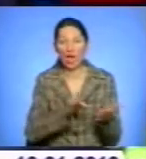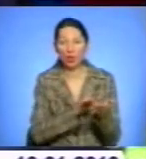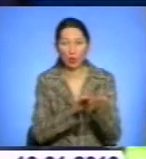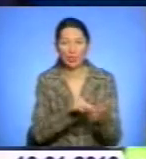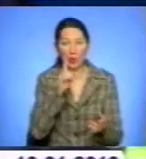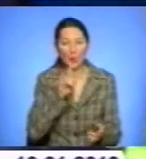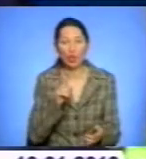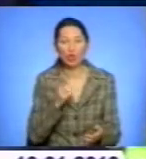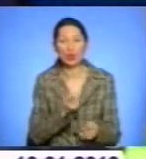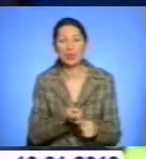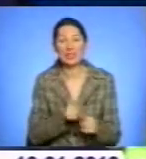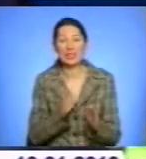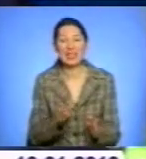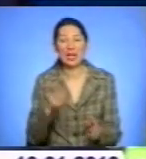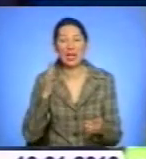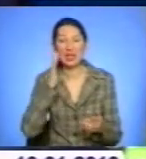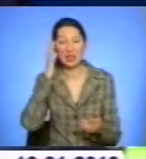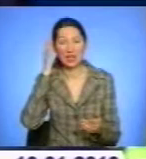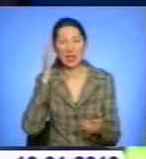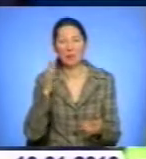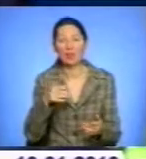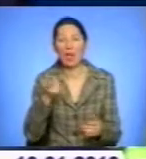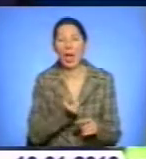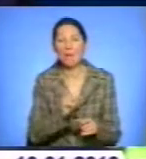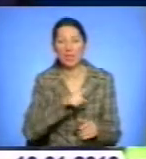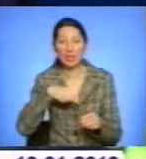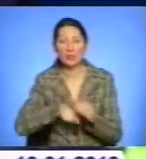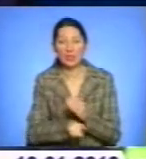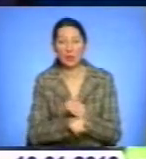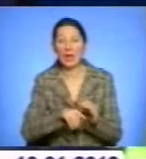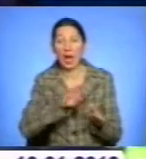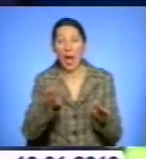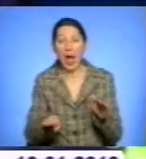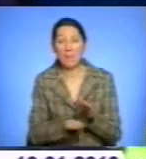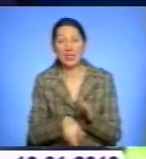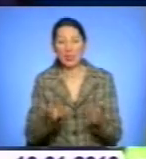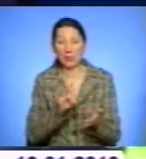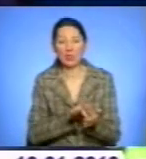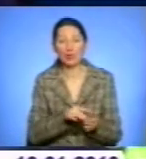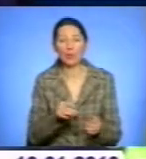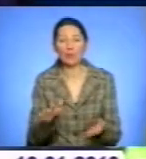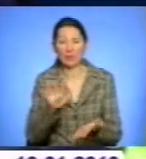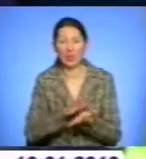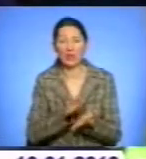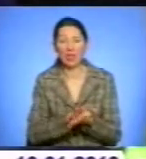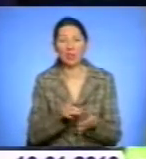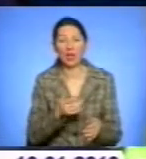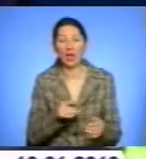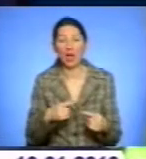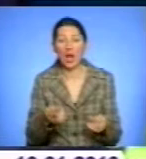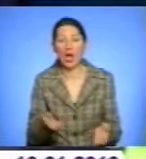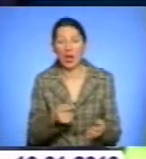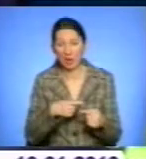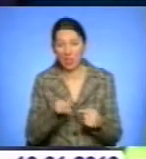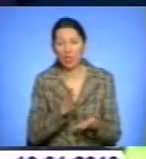що це лише ідея. Більшість із підземель, що під обласним центром, завалені. Решта добре збереглися до нашого часу і приховують у